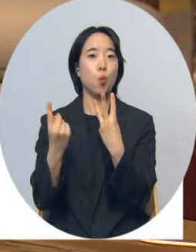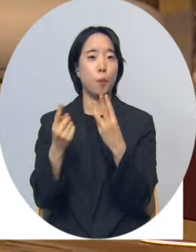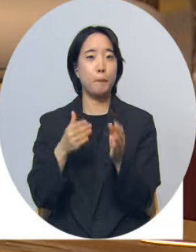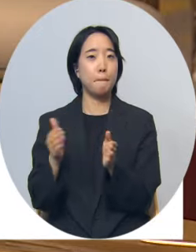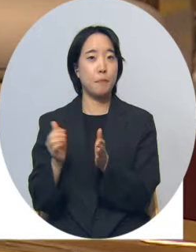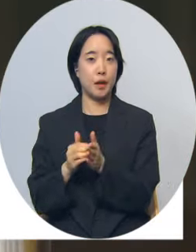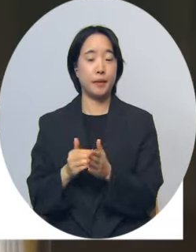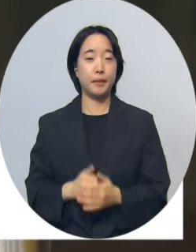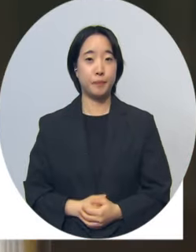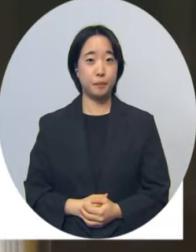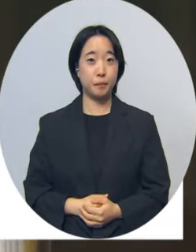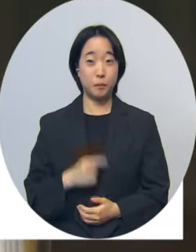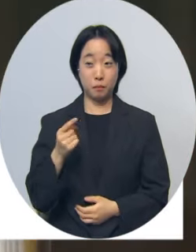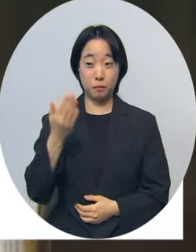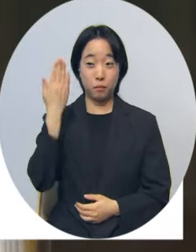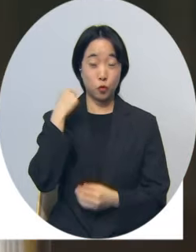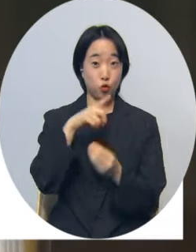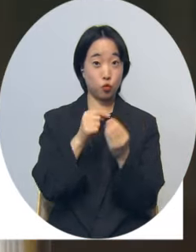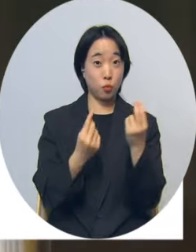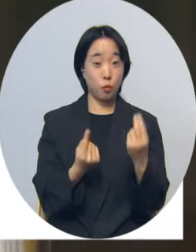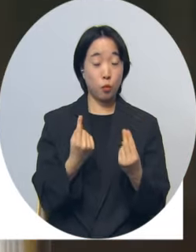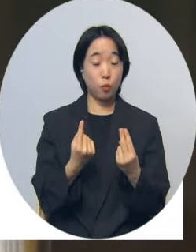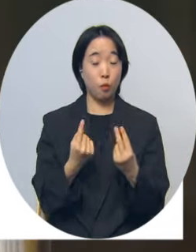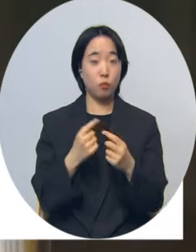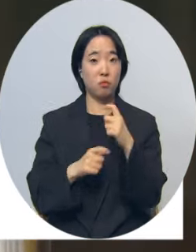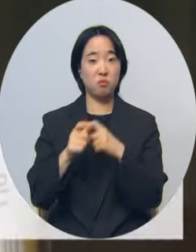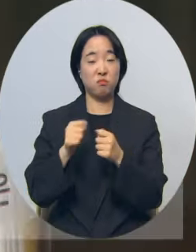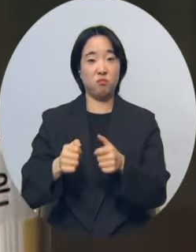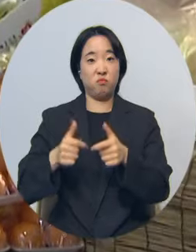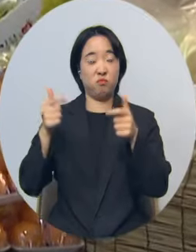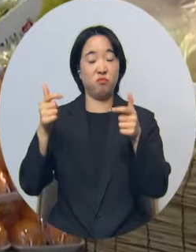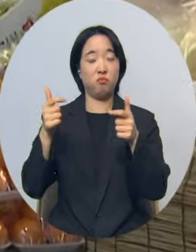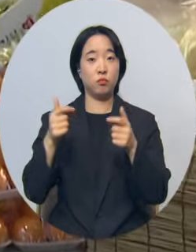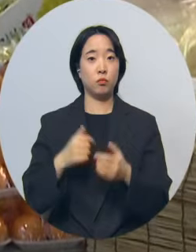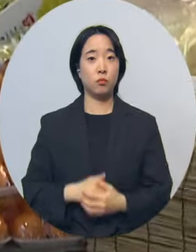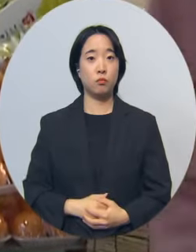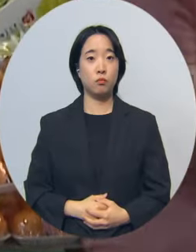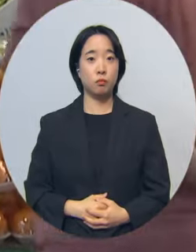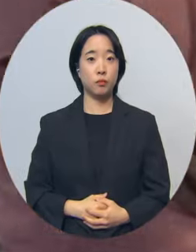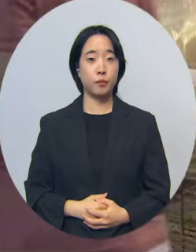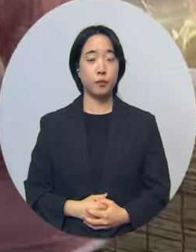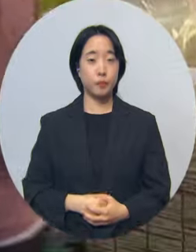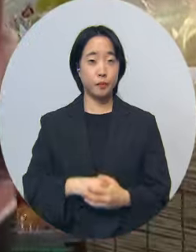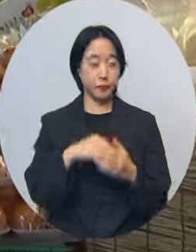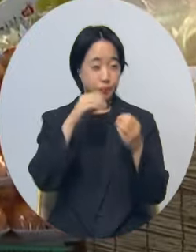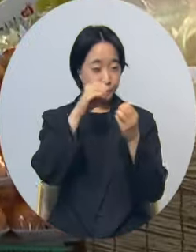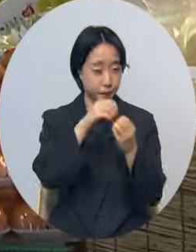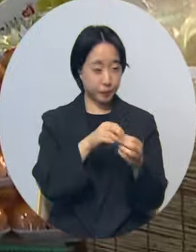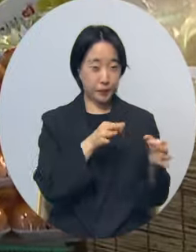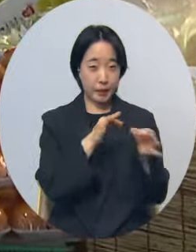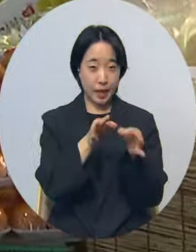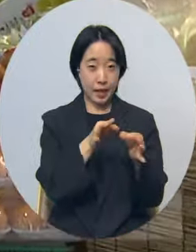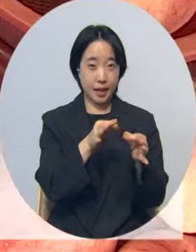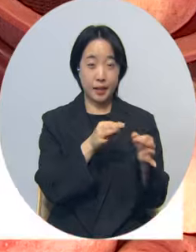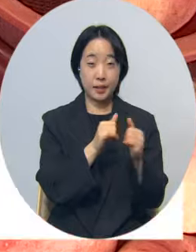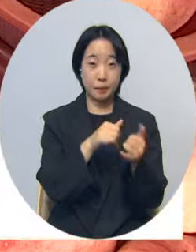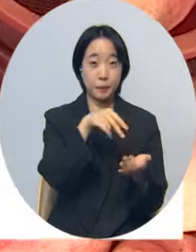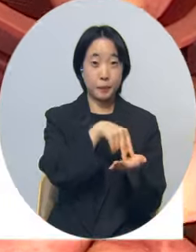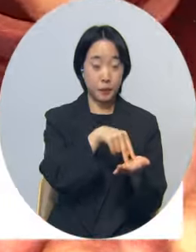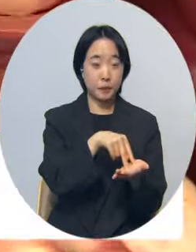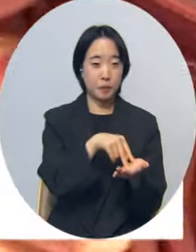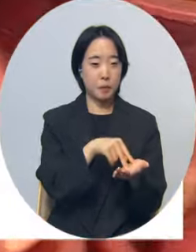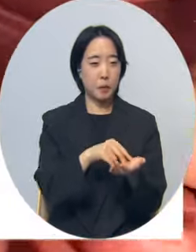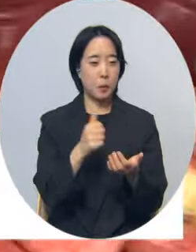이는 지난해 추석보다 2,300억 원 늘어난 역대 최대 규모입니다. 전통시장 상인에게는 50억 원 규모로 성수품 구매